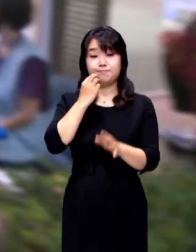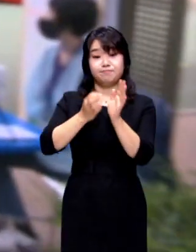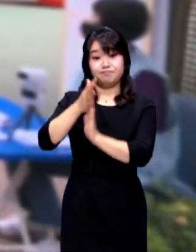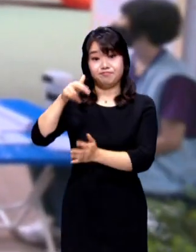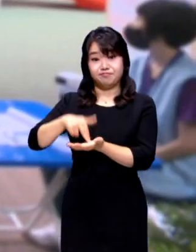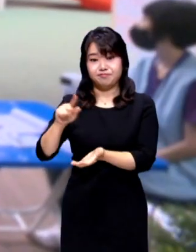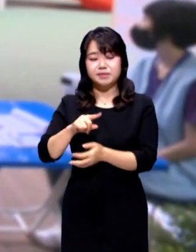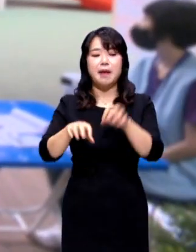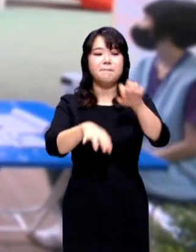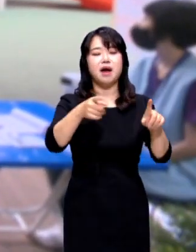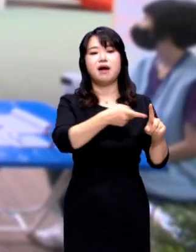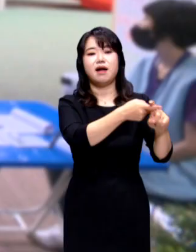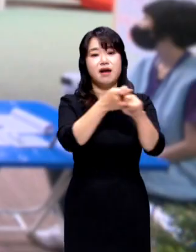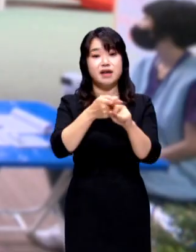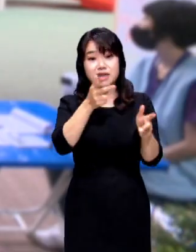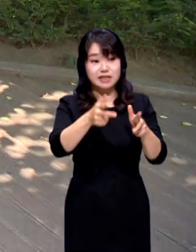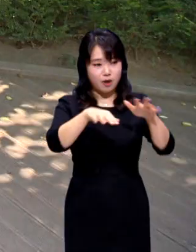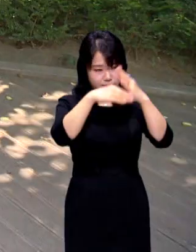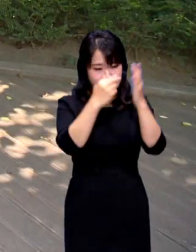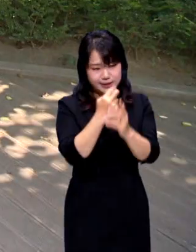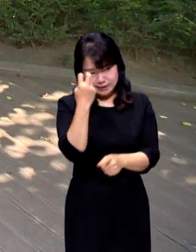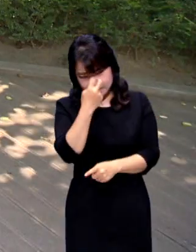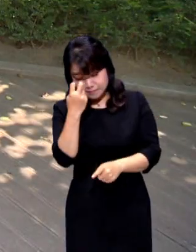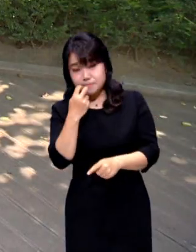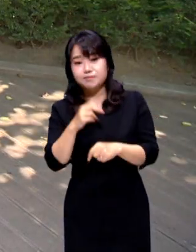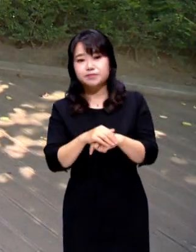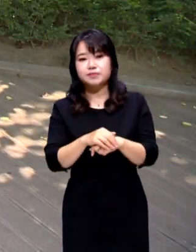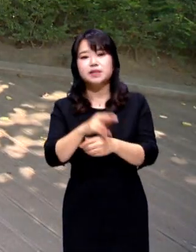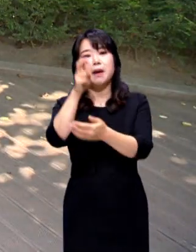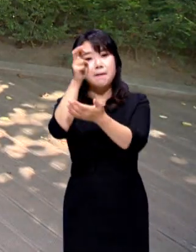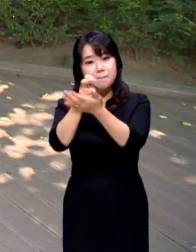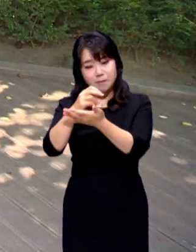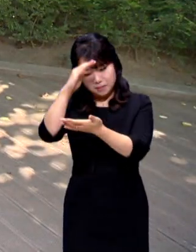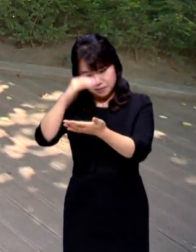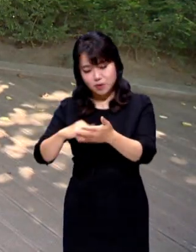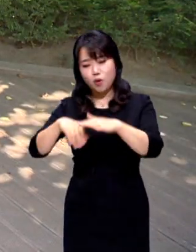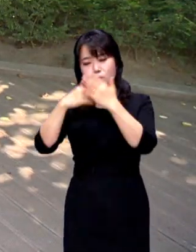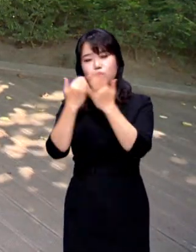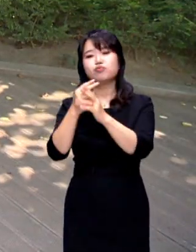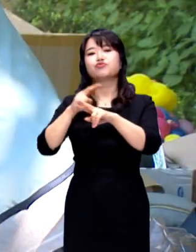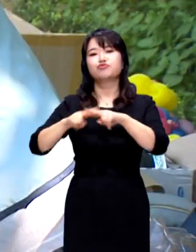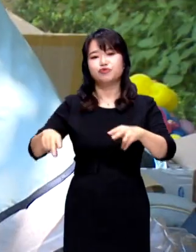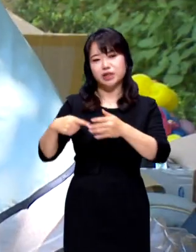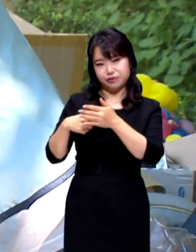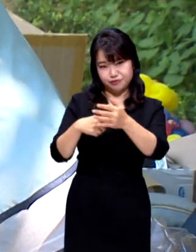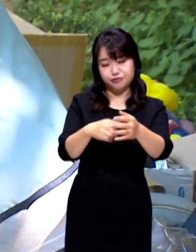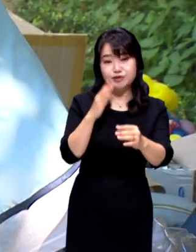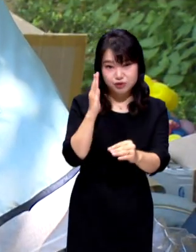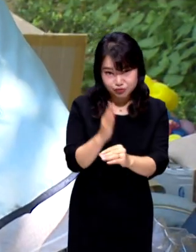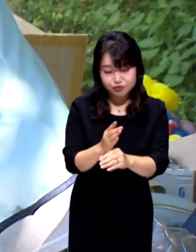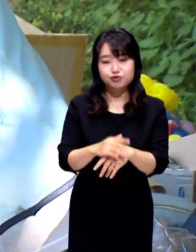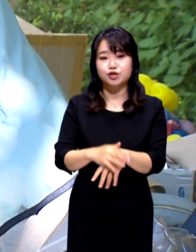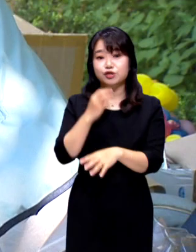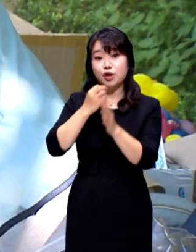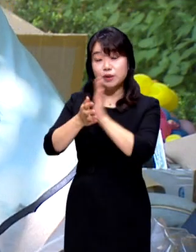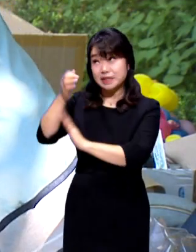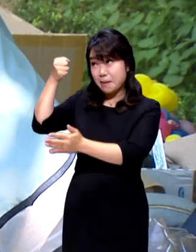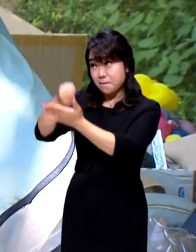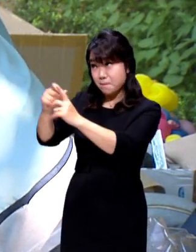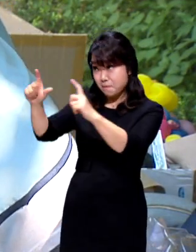서울시는 최근 마을 공동체 사업 전반에 대한 근거인 관련 조례의 폐지도 추진하고 있는 상황. 서울시의